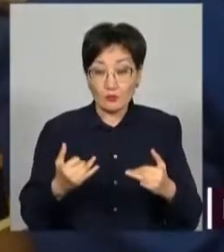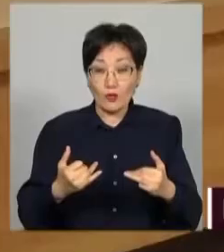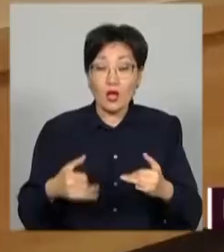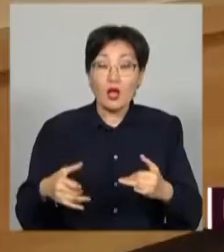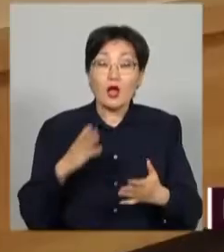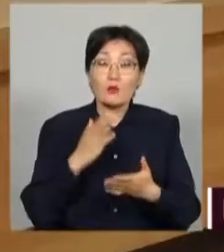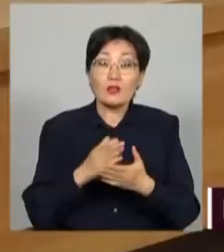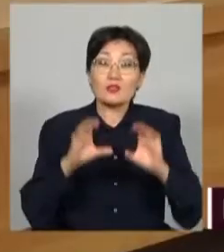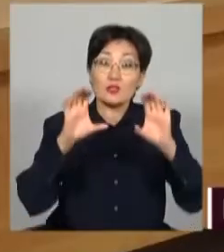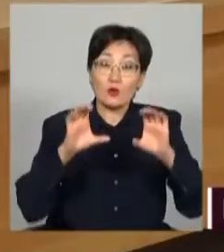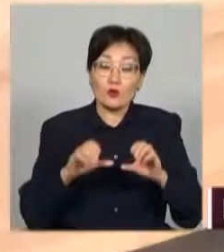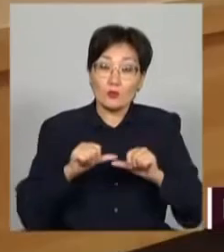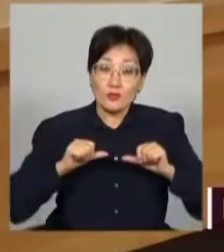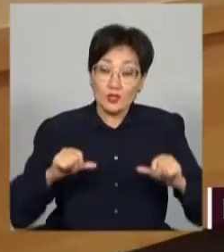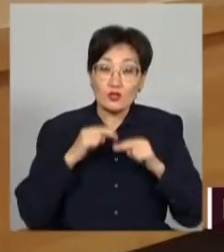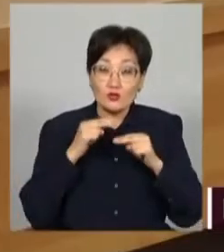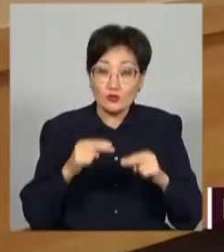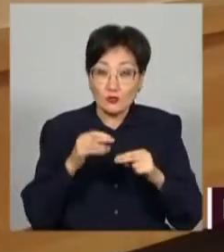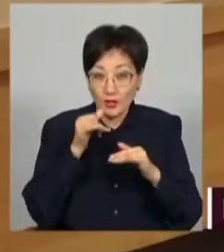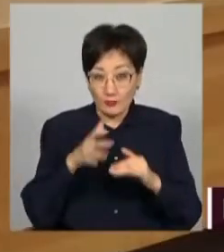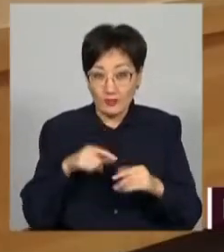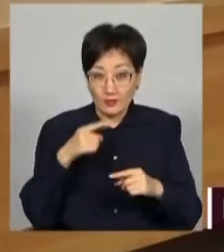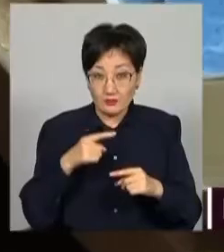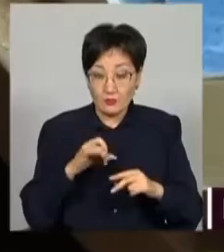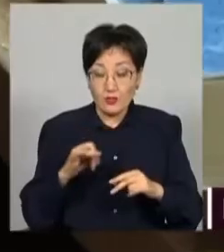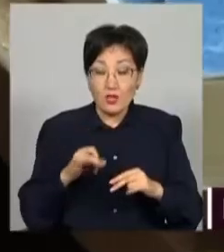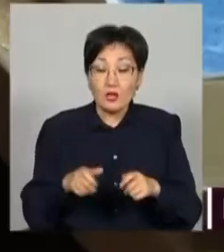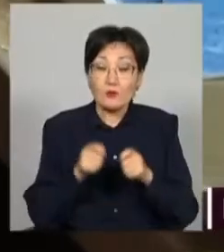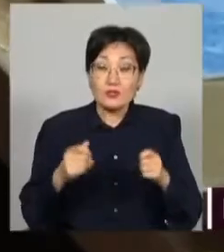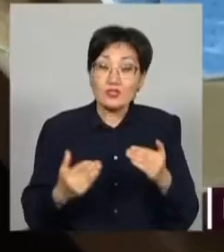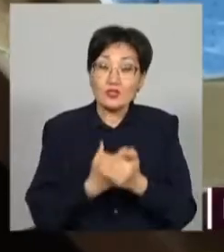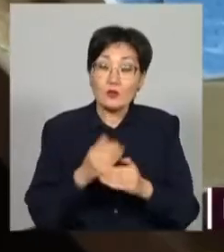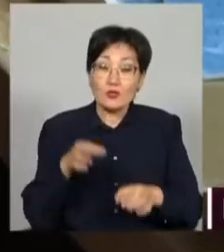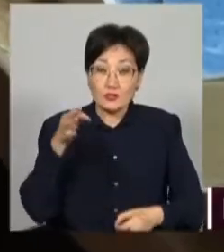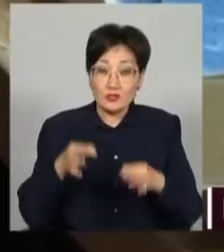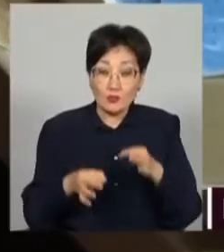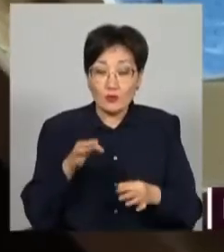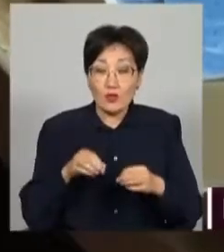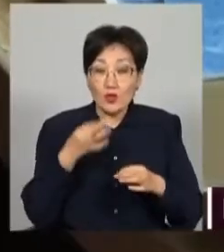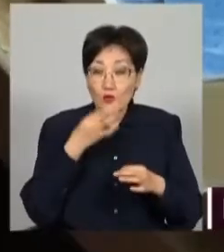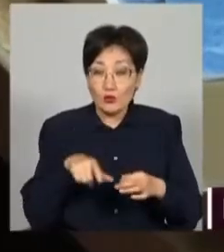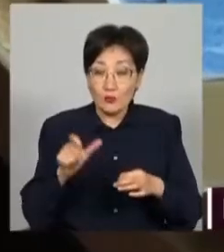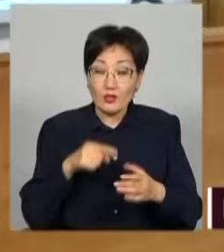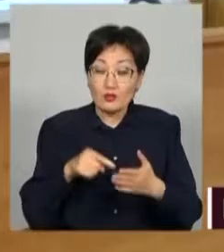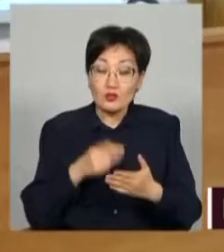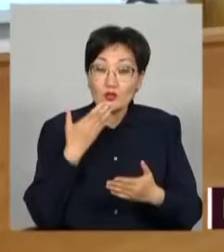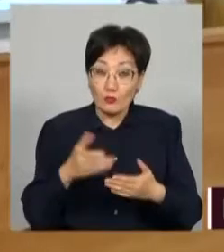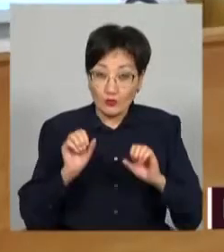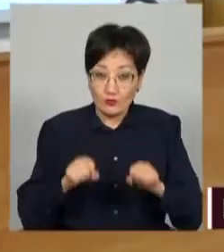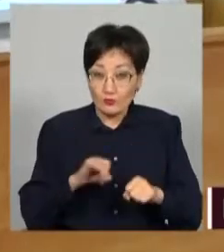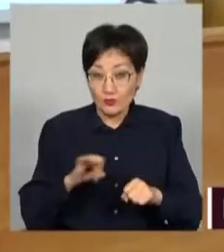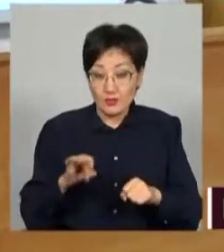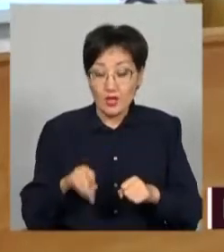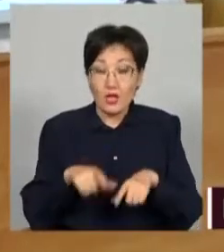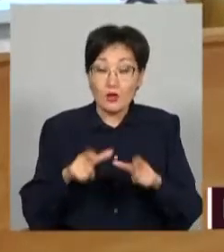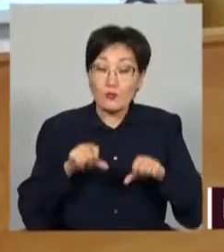бар конституциялық кеңеске жүгіне алмайтынын атап өтті. Сондықтан құрылатын жаңа сотқа кез келген адам өзінің сауалын жолдай алады. Сондай-ақ